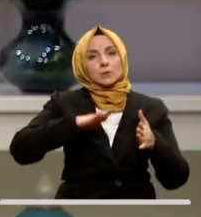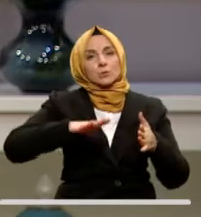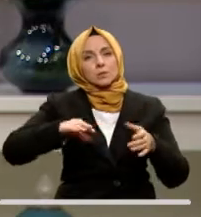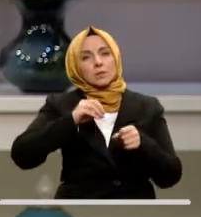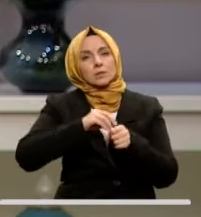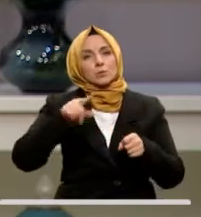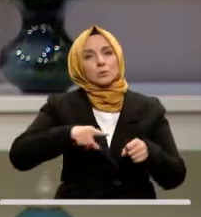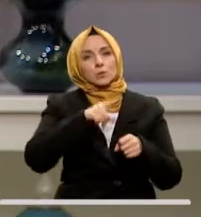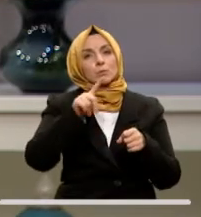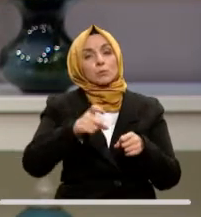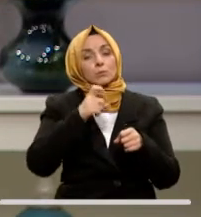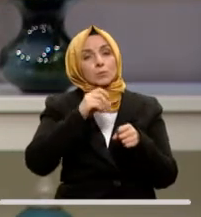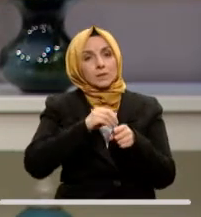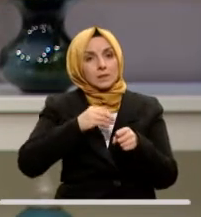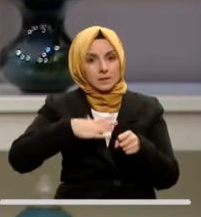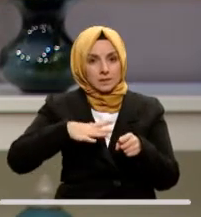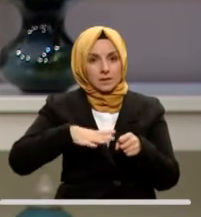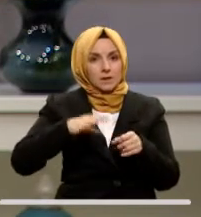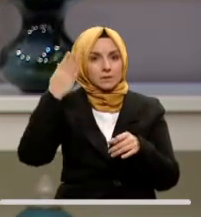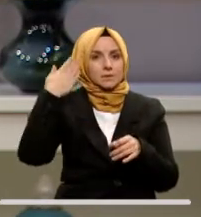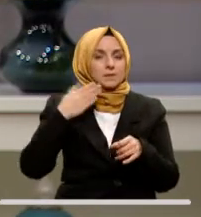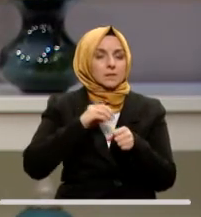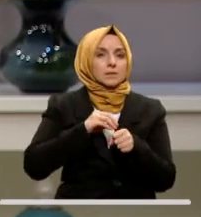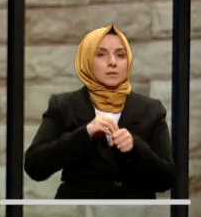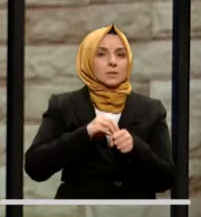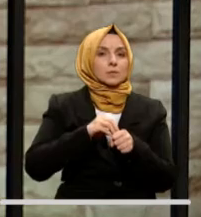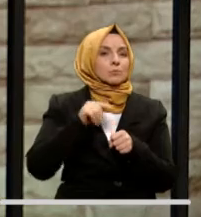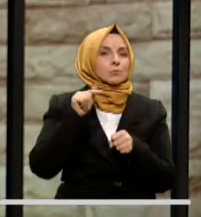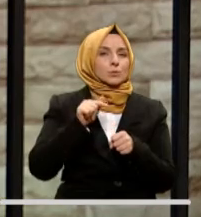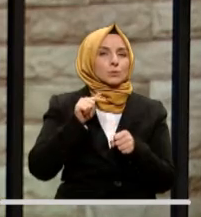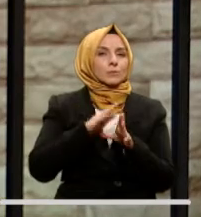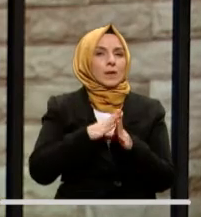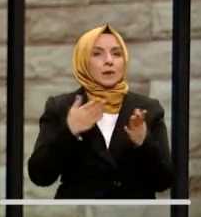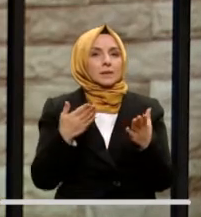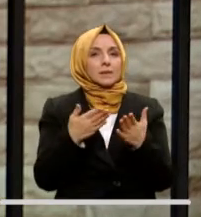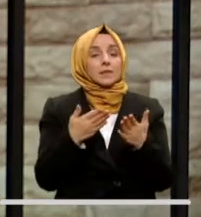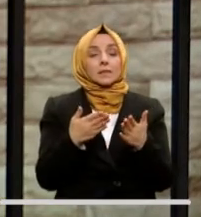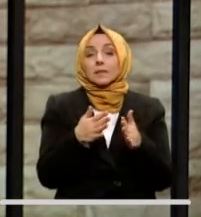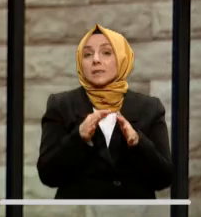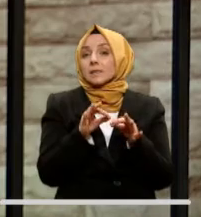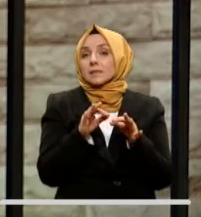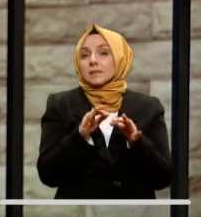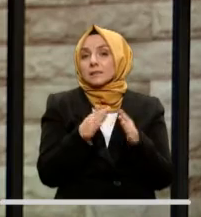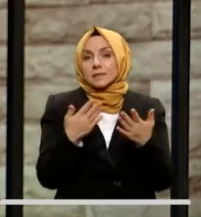etmek isteyen izleyicilerimiz de bu dergilere nasıl erişim sağlayacaklar şükür gördüm şimdi